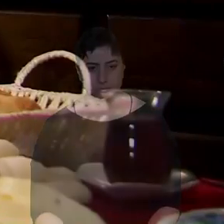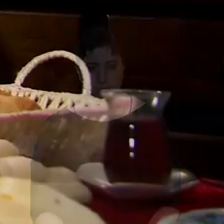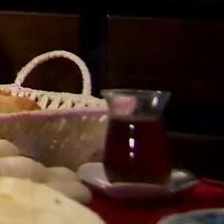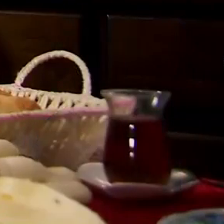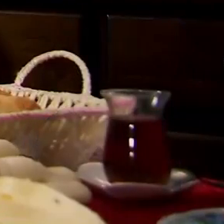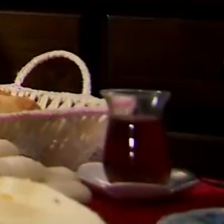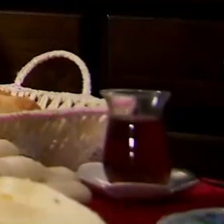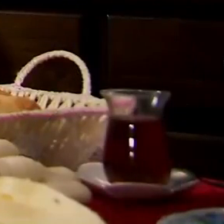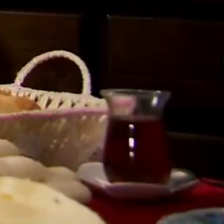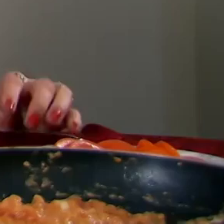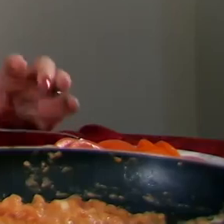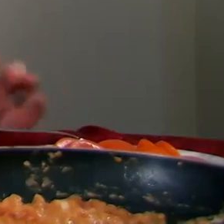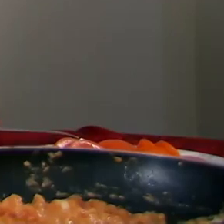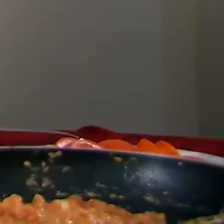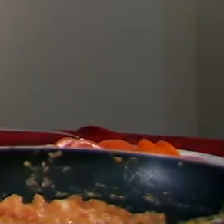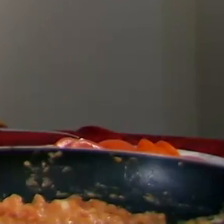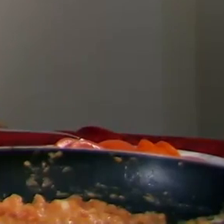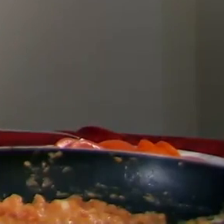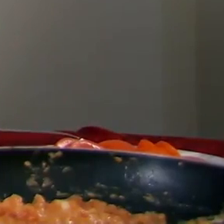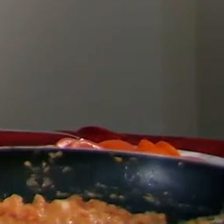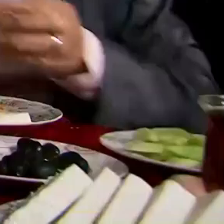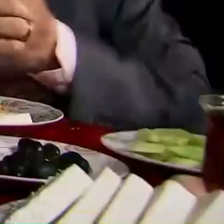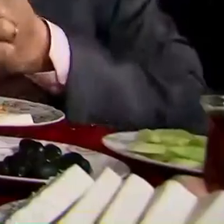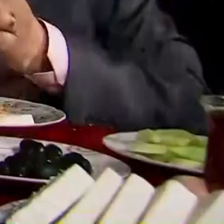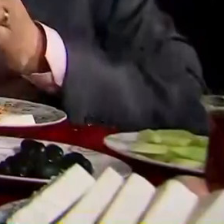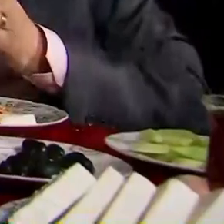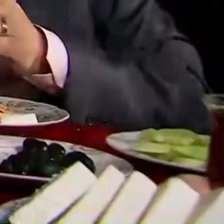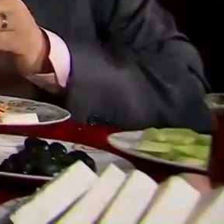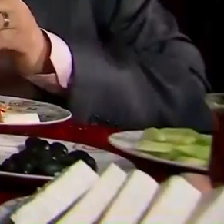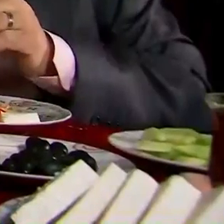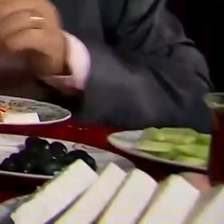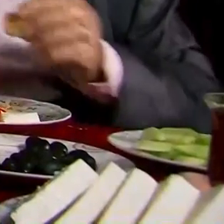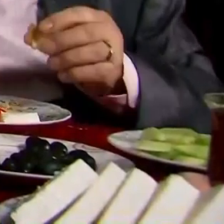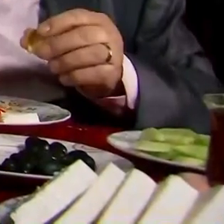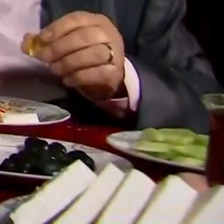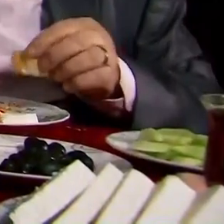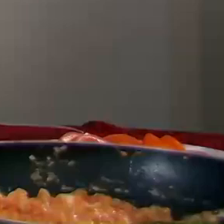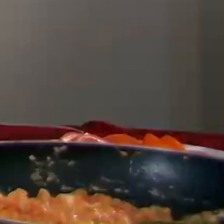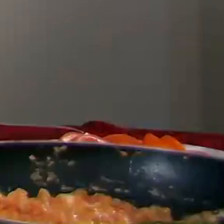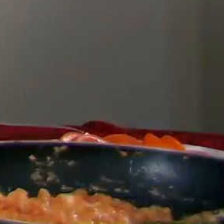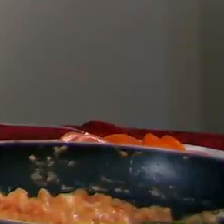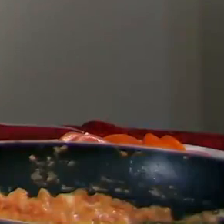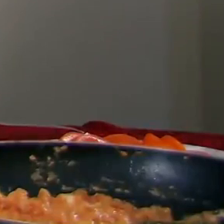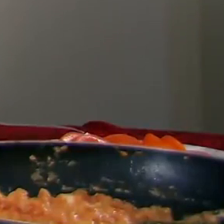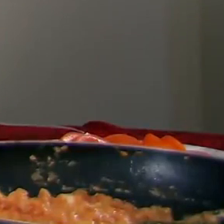Badire menemene bandığı ekmeği afiyetle ağzına attı. Onlara baktıkça Şevval'in de canı menemen çekti ama